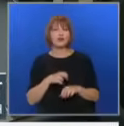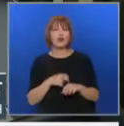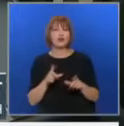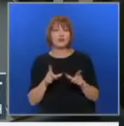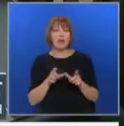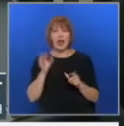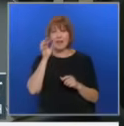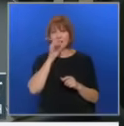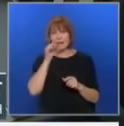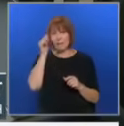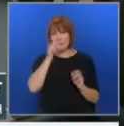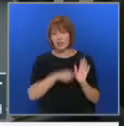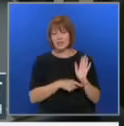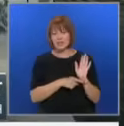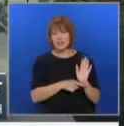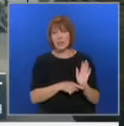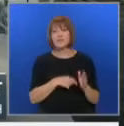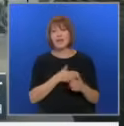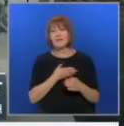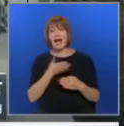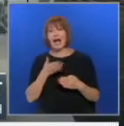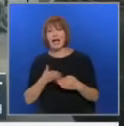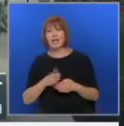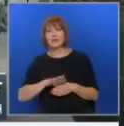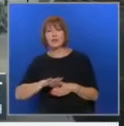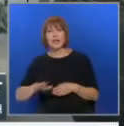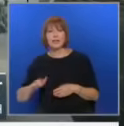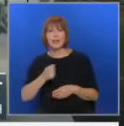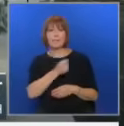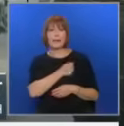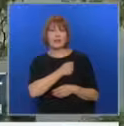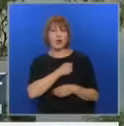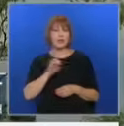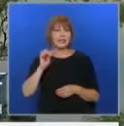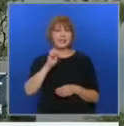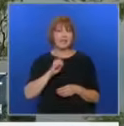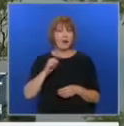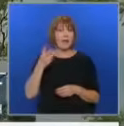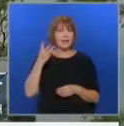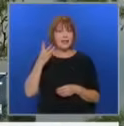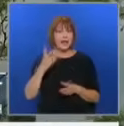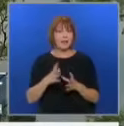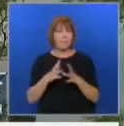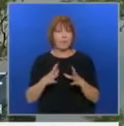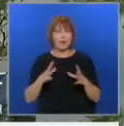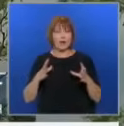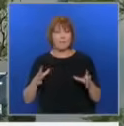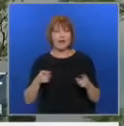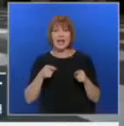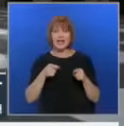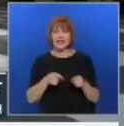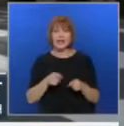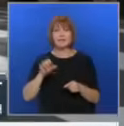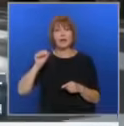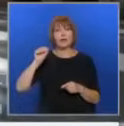български представители в другата крайно дясна група Патриоти за Европа, която е трета по големина и в нея са евродепутатите